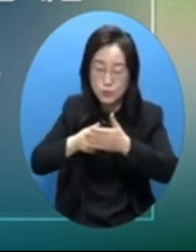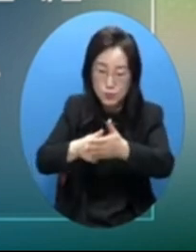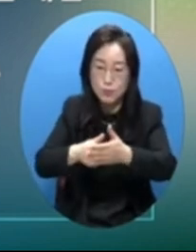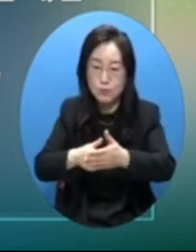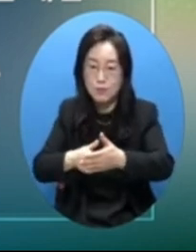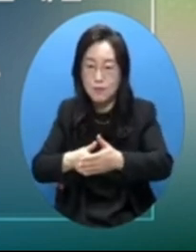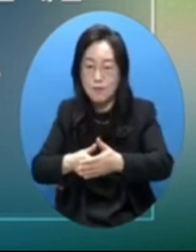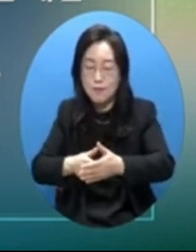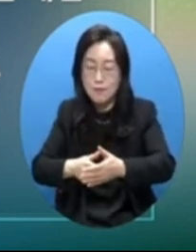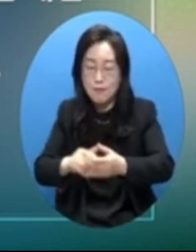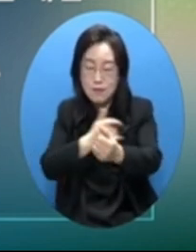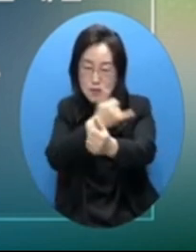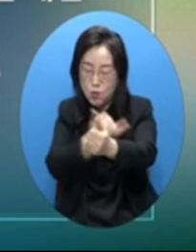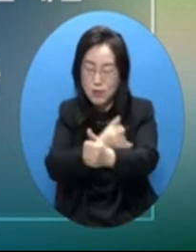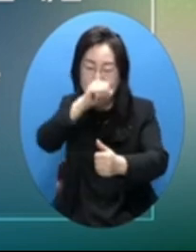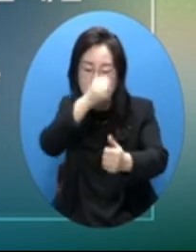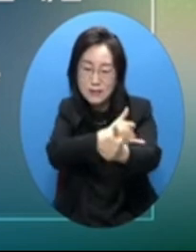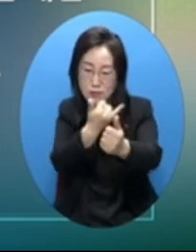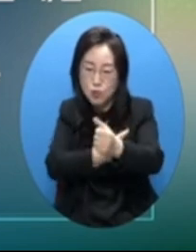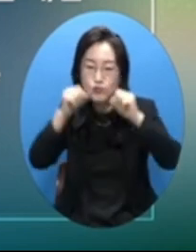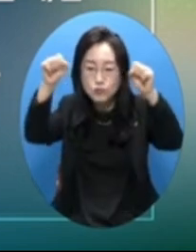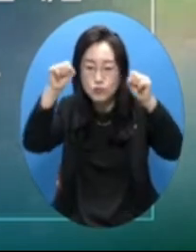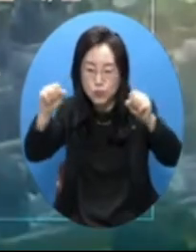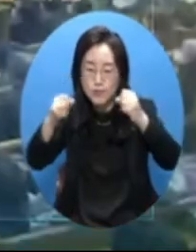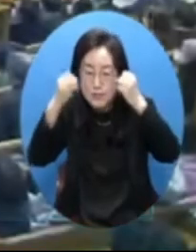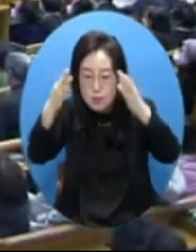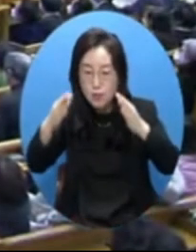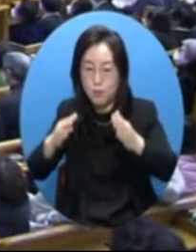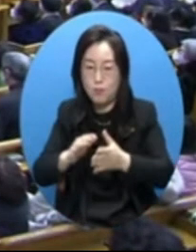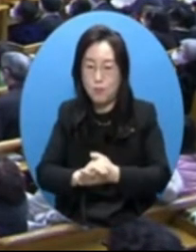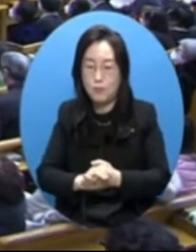운동을 통해서 흑인인권 운동에 새 역사를 쓴 분입니다